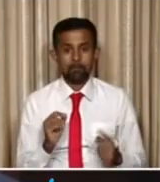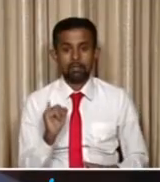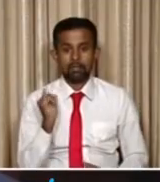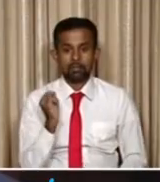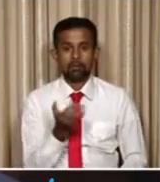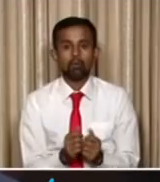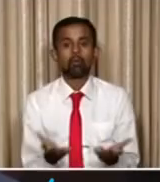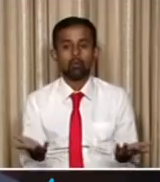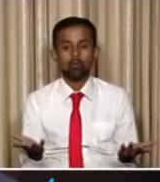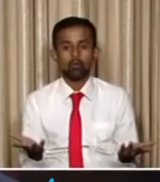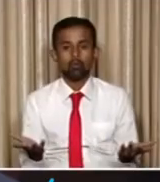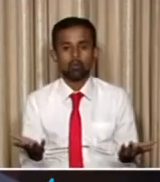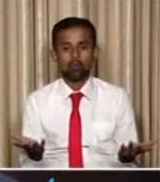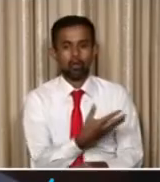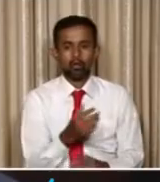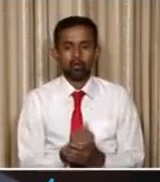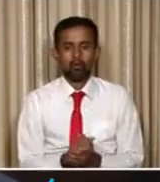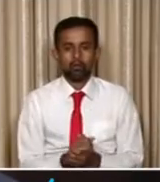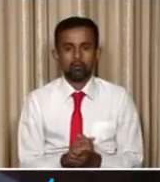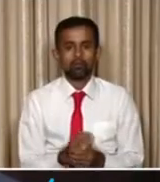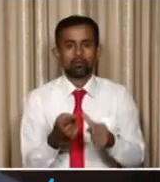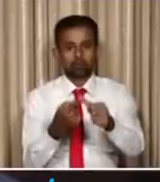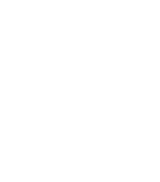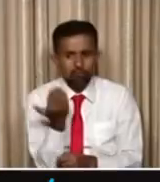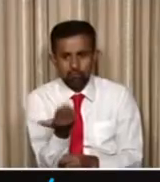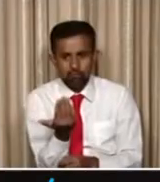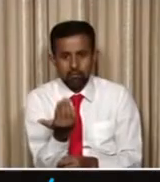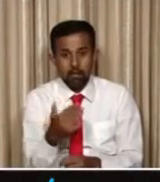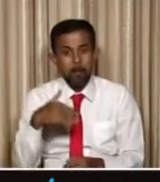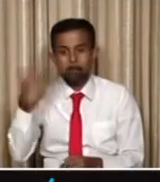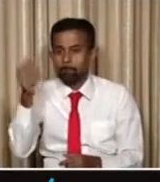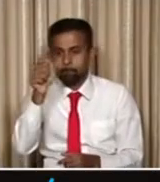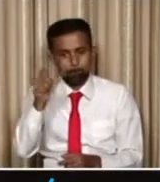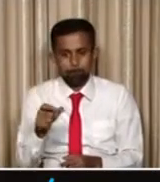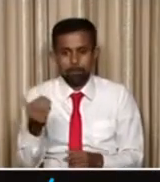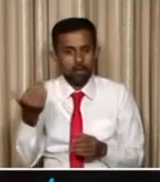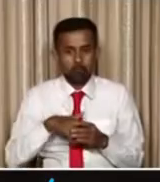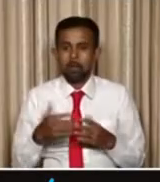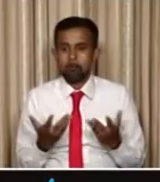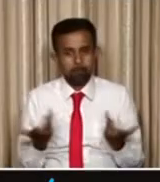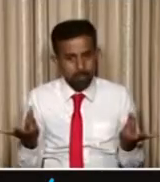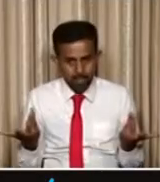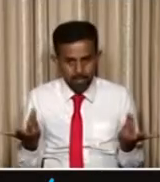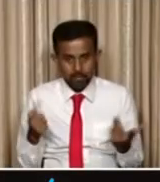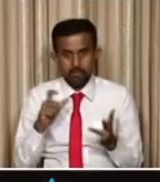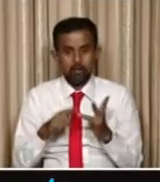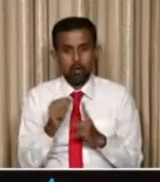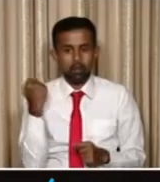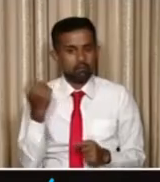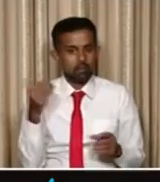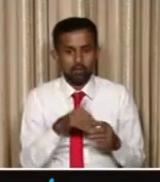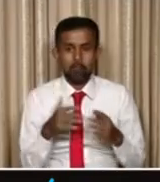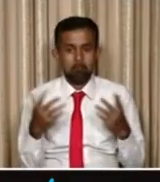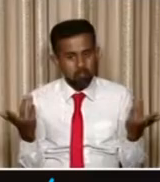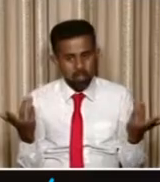හැටියට ඔබලා කටයුතු කරේ? මොකද්ද ගත්තු ක්‍රියාමාර්ග? කරුණාකර උත්තර දෙන්න කවුරු කතා නැහැ තුමා. පිටස්තර කෙනෙකුට සහභාගී වෙන්න බෑ කෝප් රැස්වීමකට. ඒක හරි.